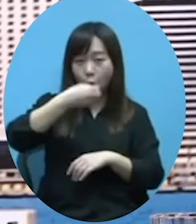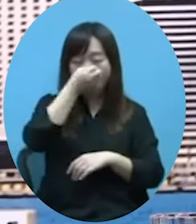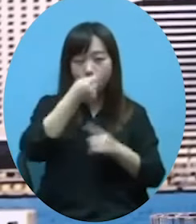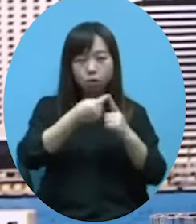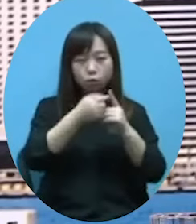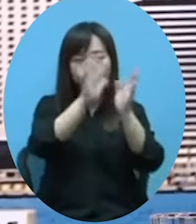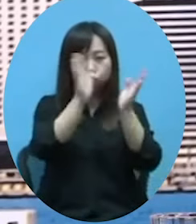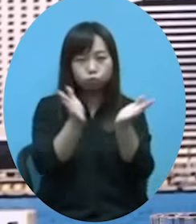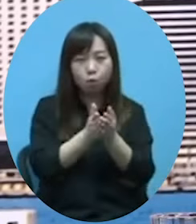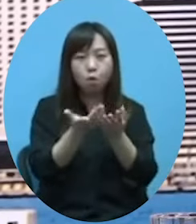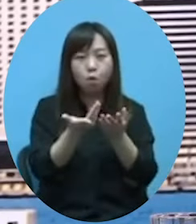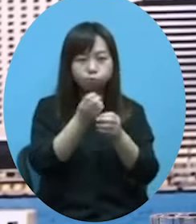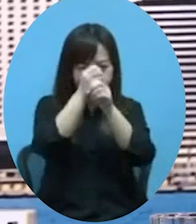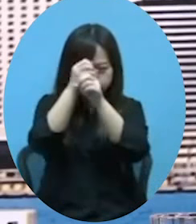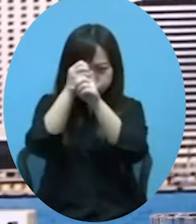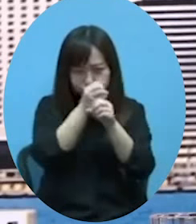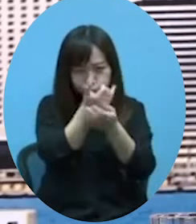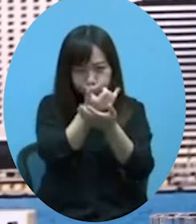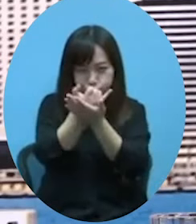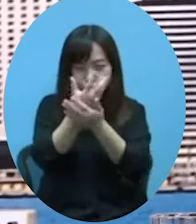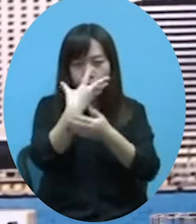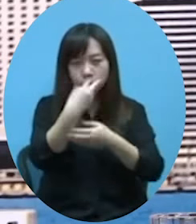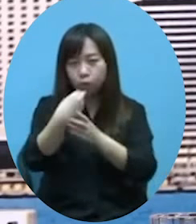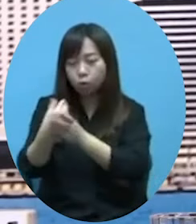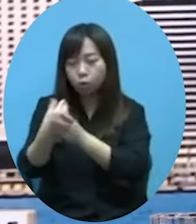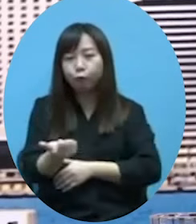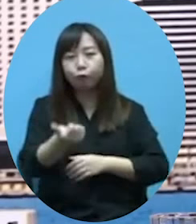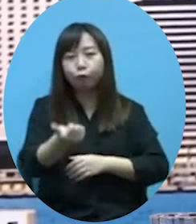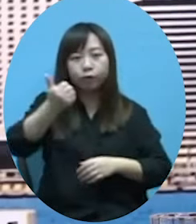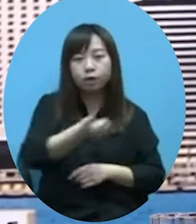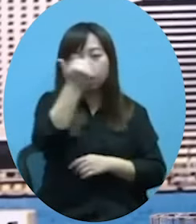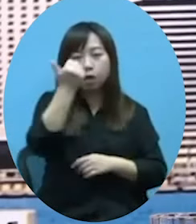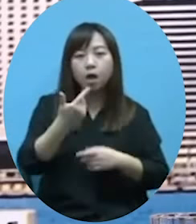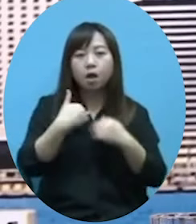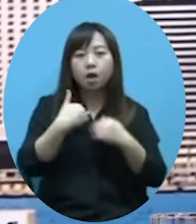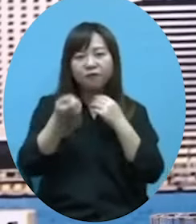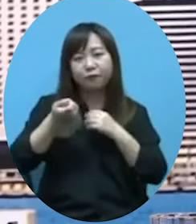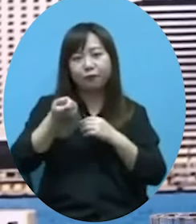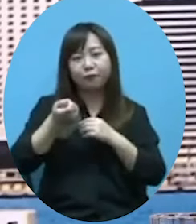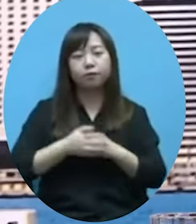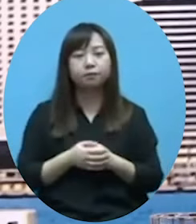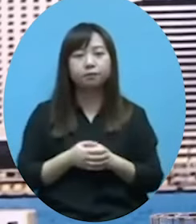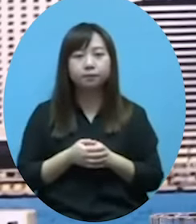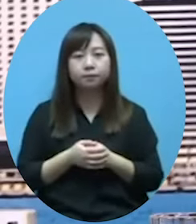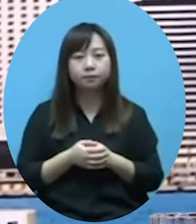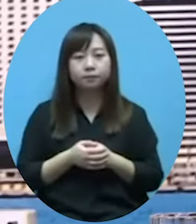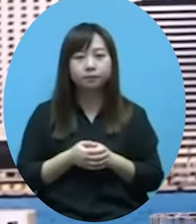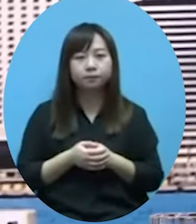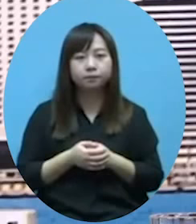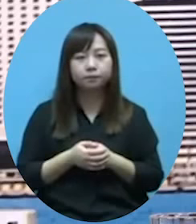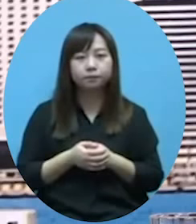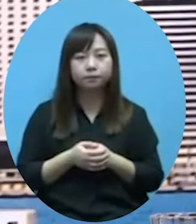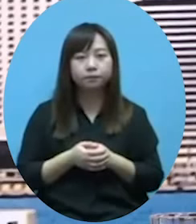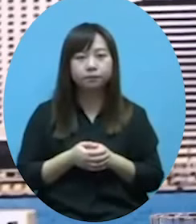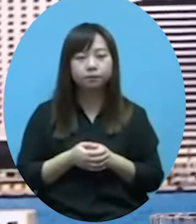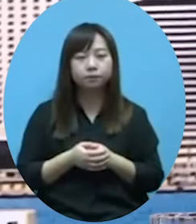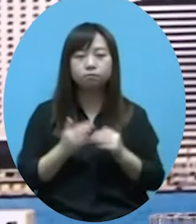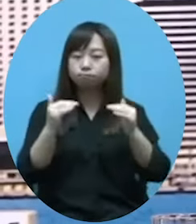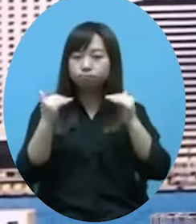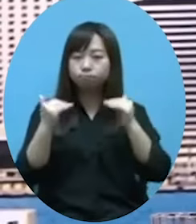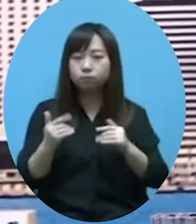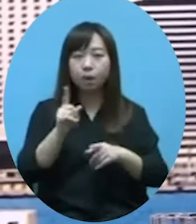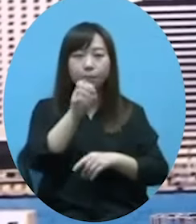就全部可以希望做到就是取到那個樣本啦希望是盡快呢幫他們做到那個測試的的OK 跟著